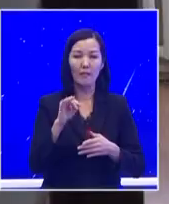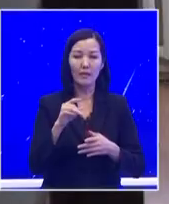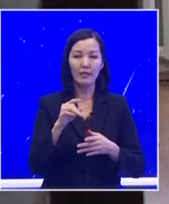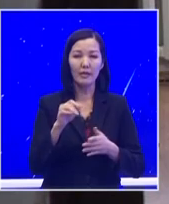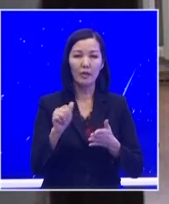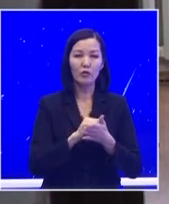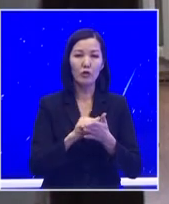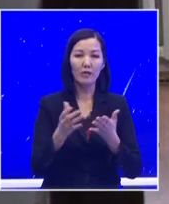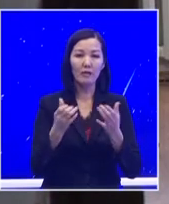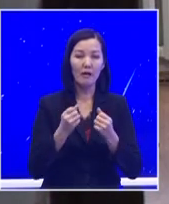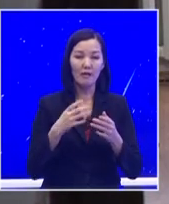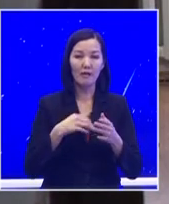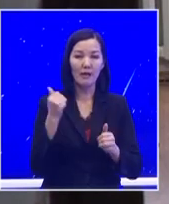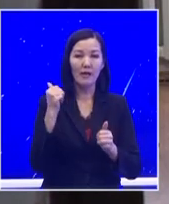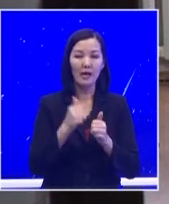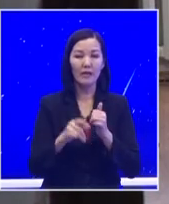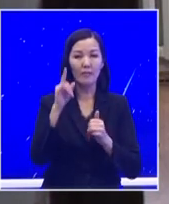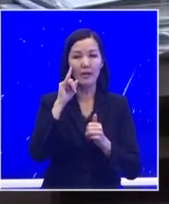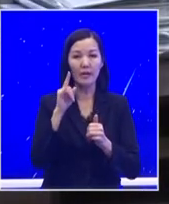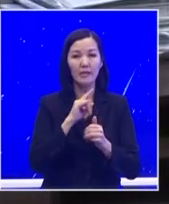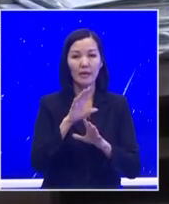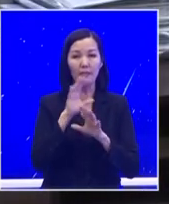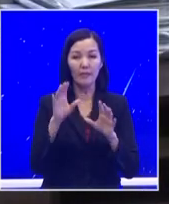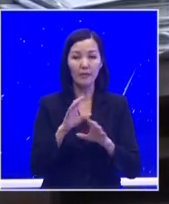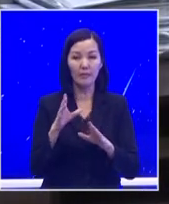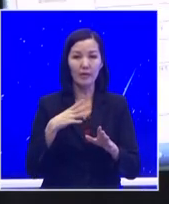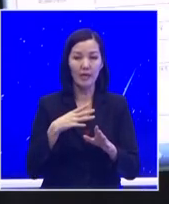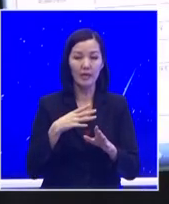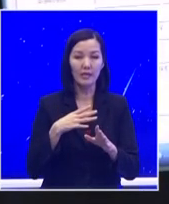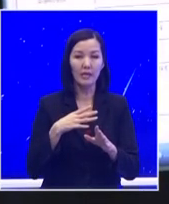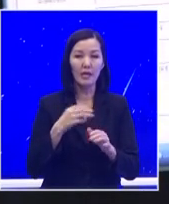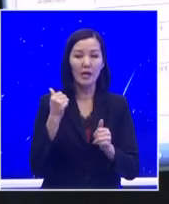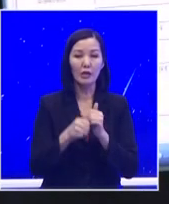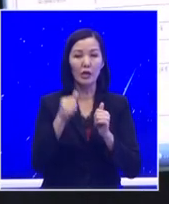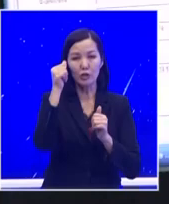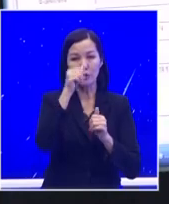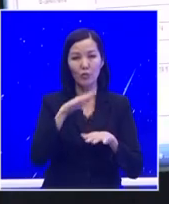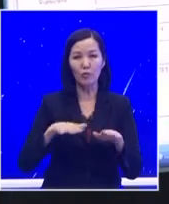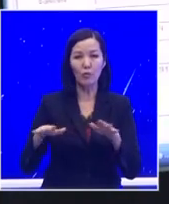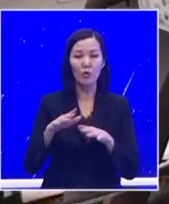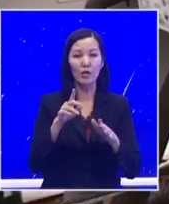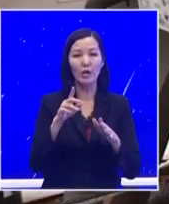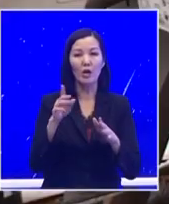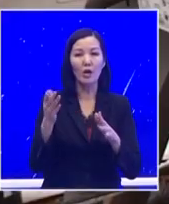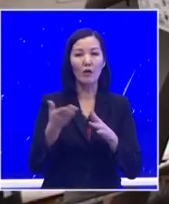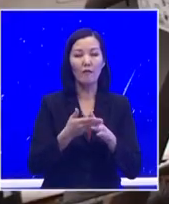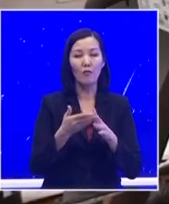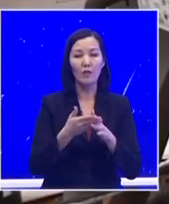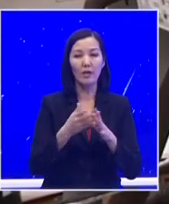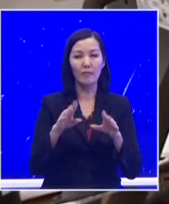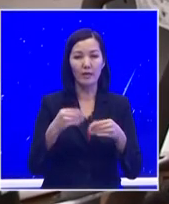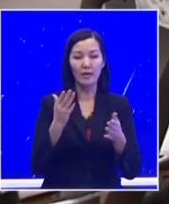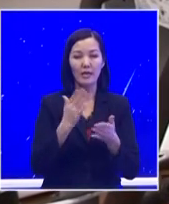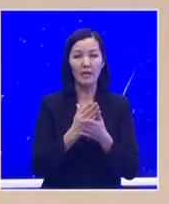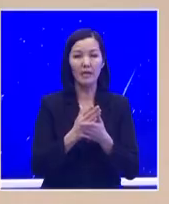алды. Шеттен келген әр қазақ баласын мемлекет қараусыз қалдырған емес. Елімізде жыл сайын оларға арнап өңірлік квота қарастырылып келеді. Қандастар